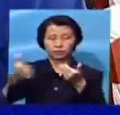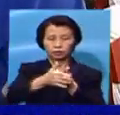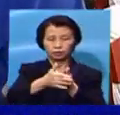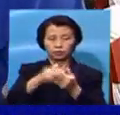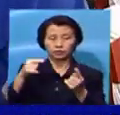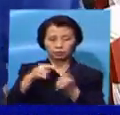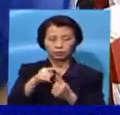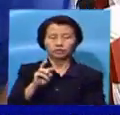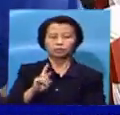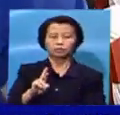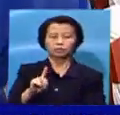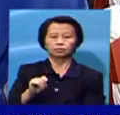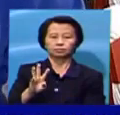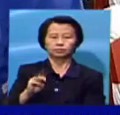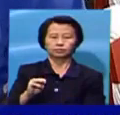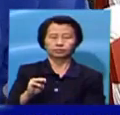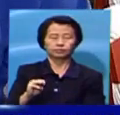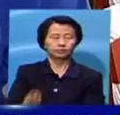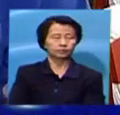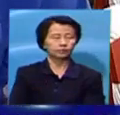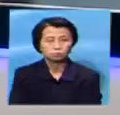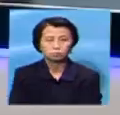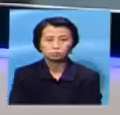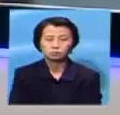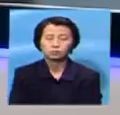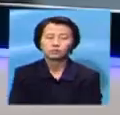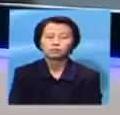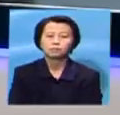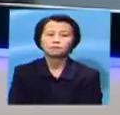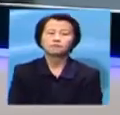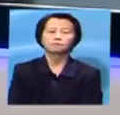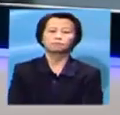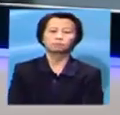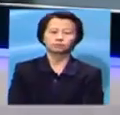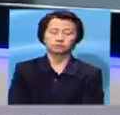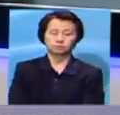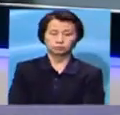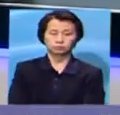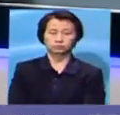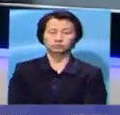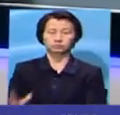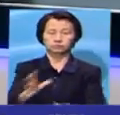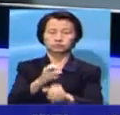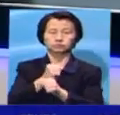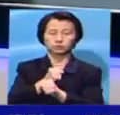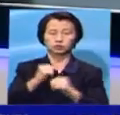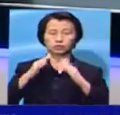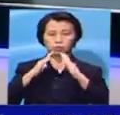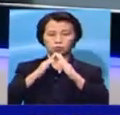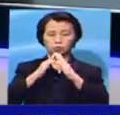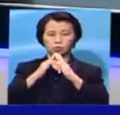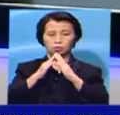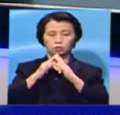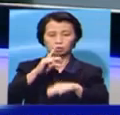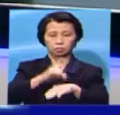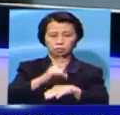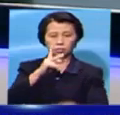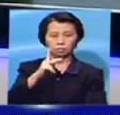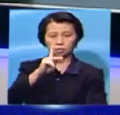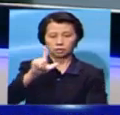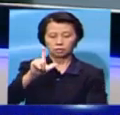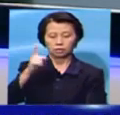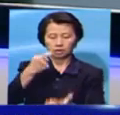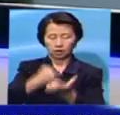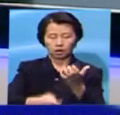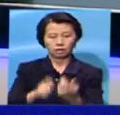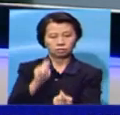danatul di studio silakan masih lagi bersama nasional mendapatkan rumah di Bandar Raya Kuala Lumpur pada